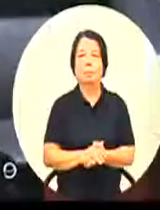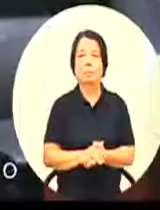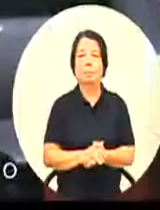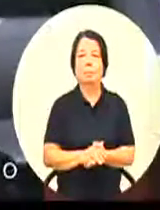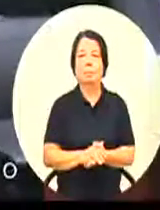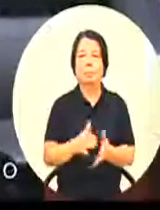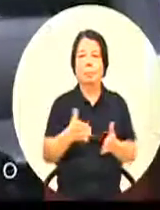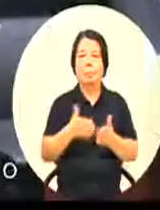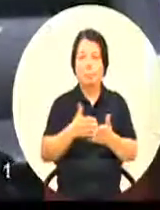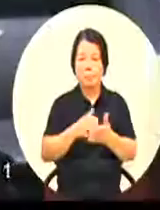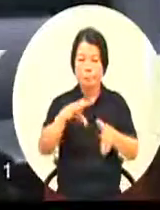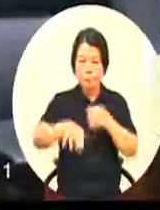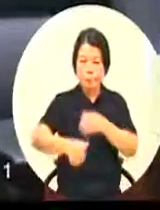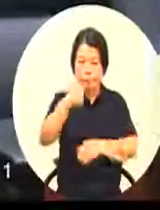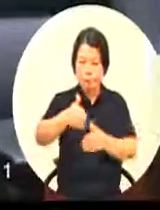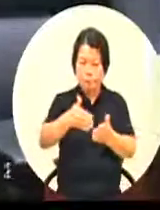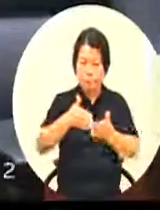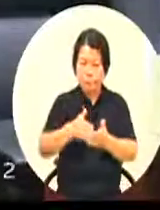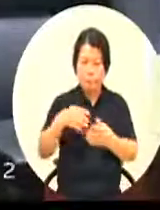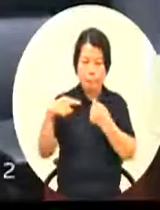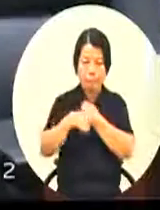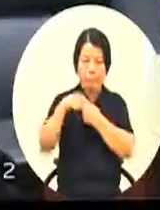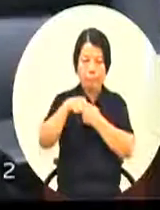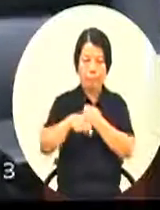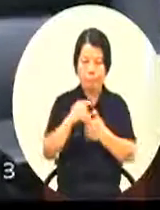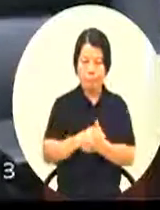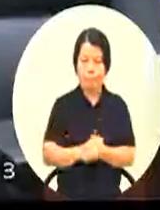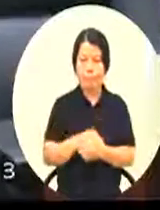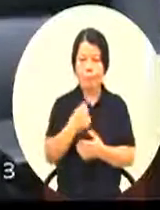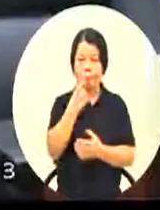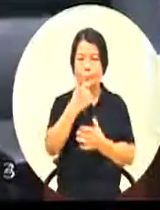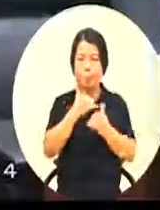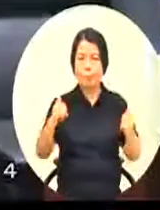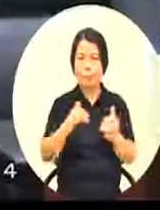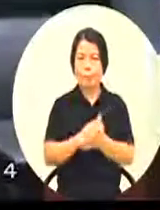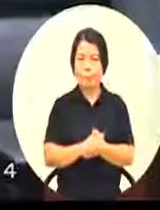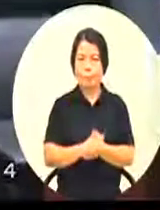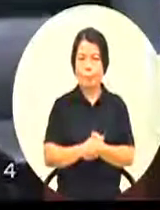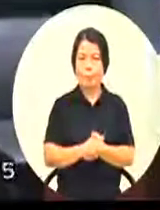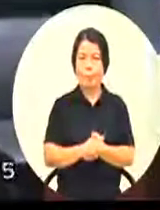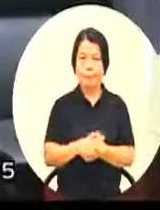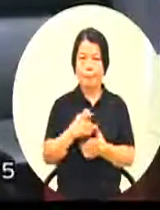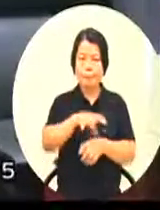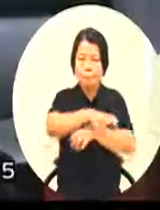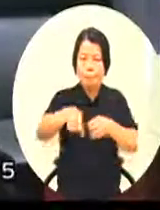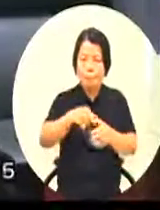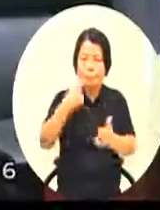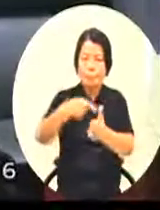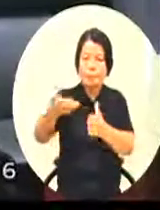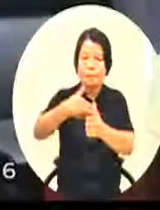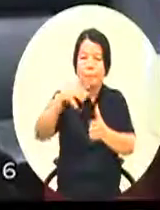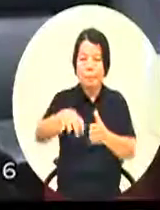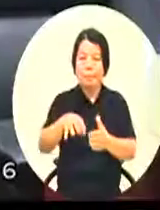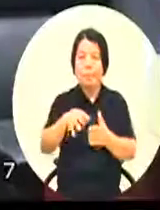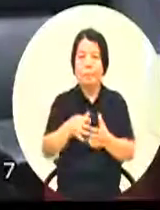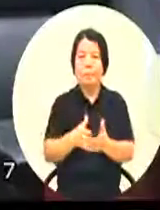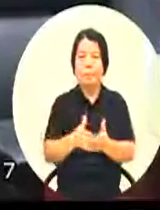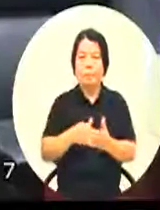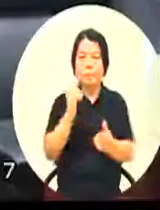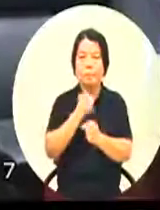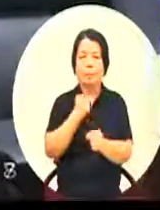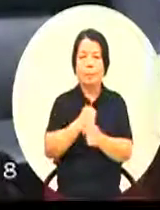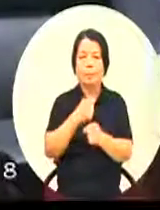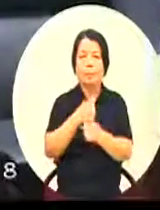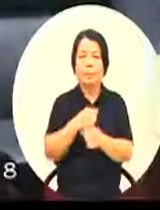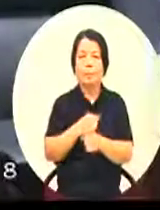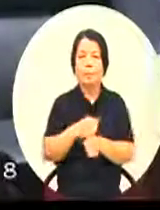跟局长探讨一下、哦、其实、哦、我们在环境教育里面我们要去做、哎、很多